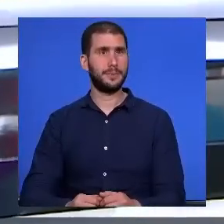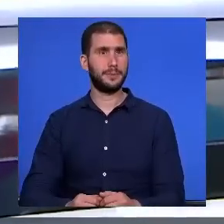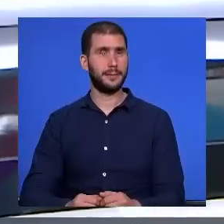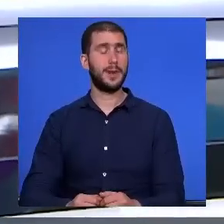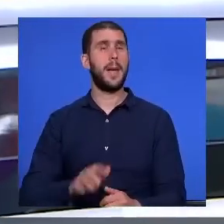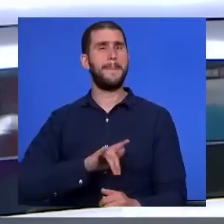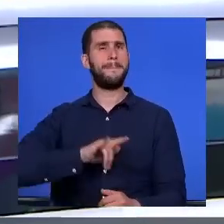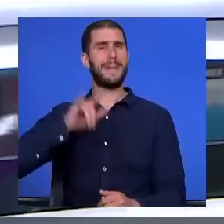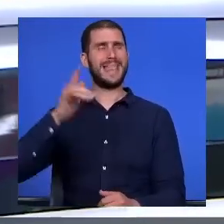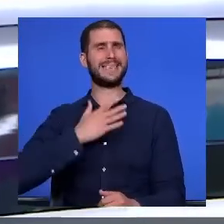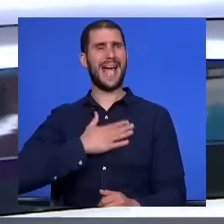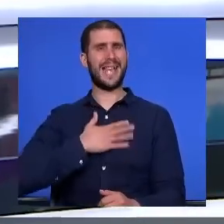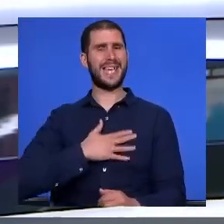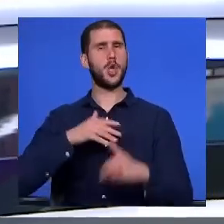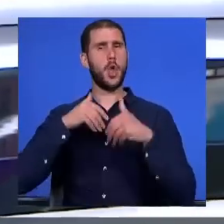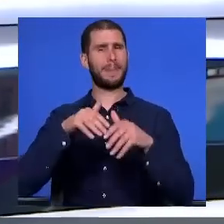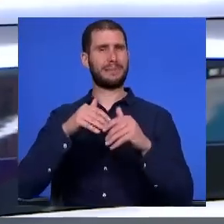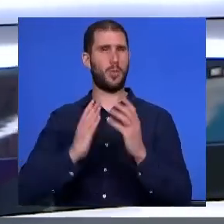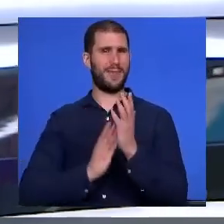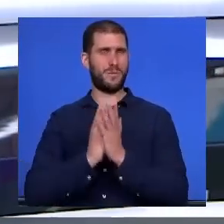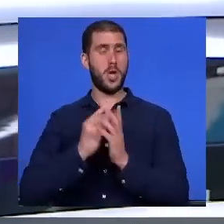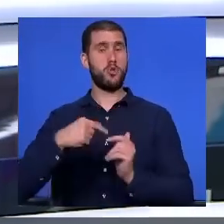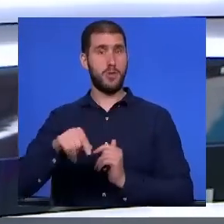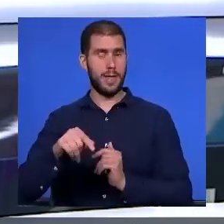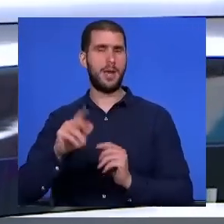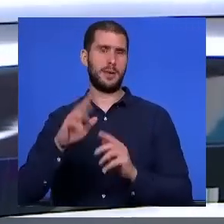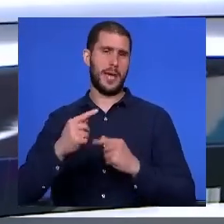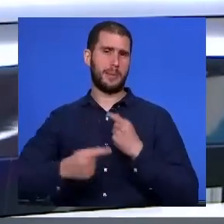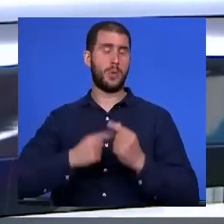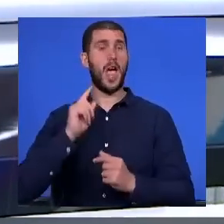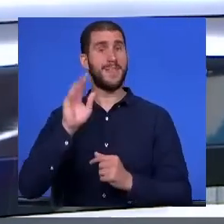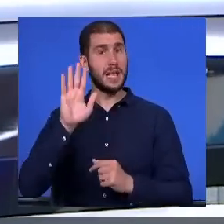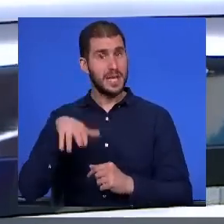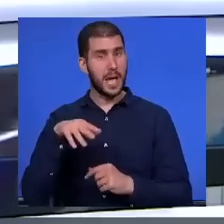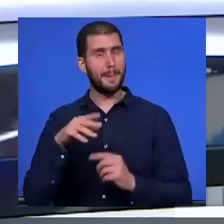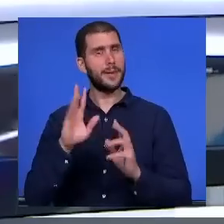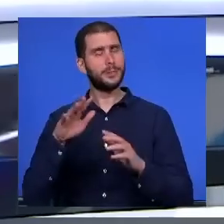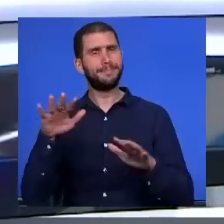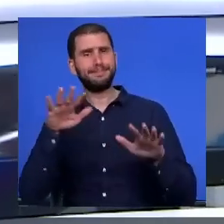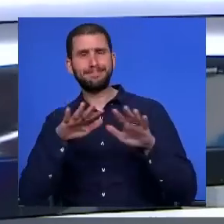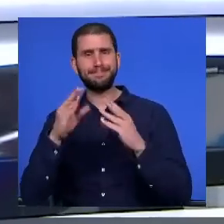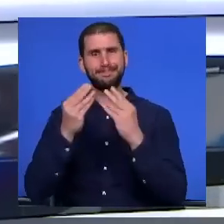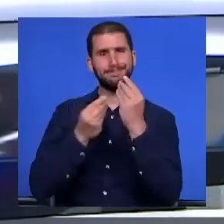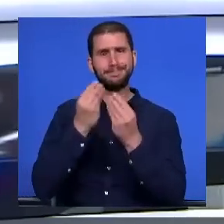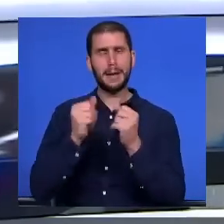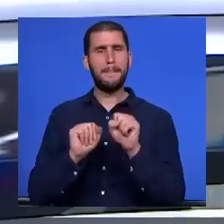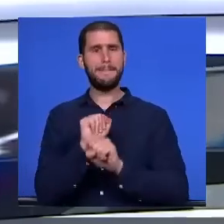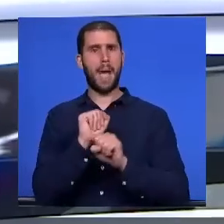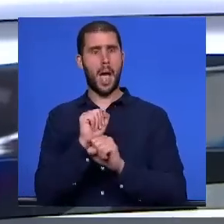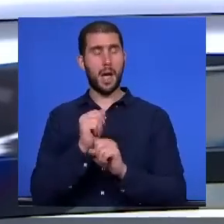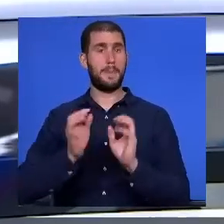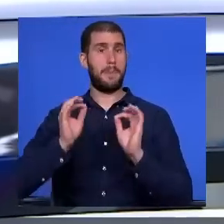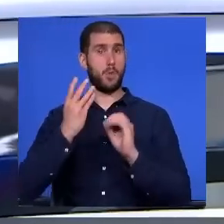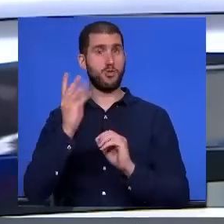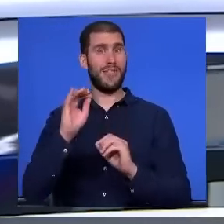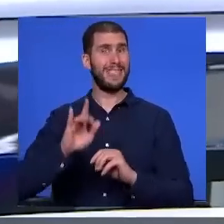המטס החגיגי של יום העצמאות התקיים השנה כמיטב המסורת, אבל גם מעליו מרחפת הפעם עננת מחאה, בייחוד זאת של